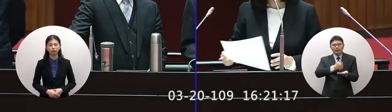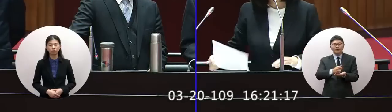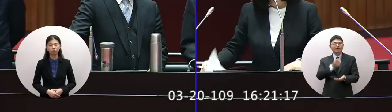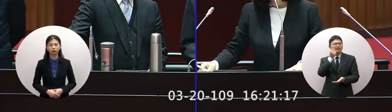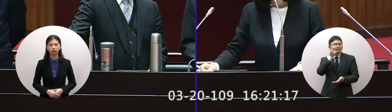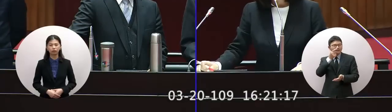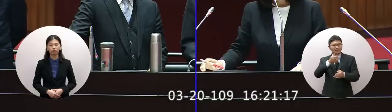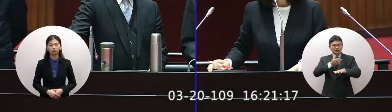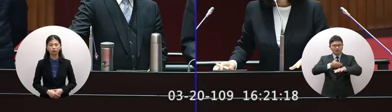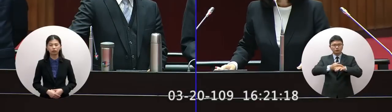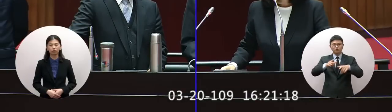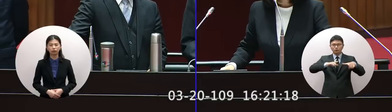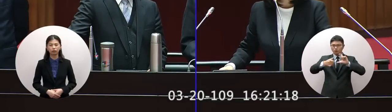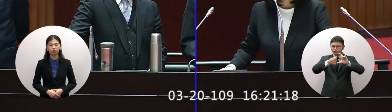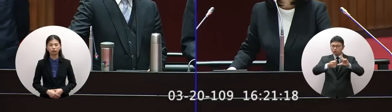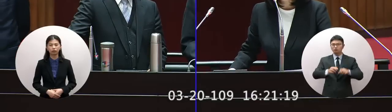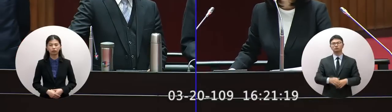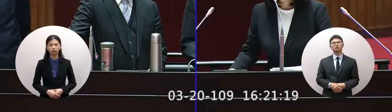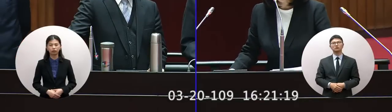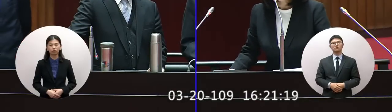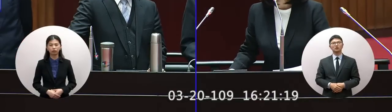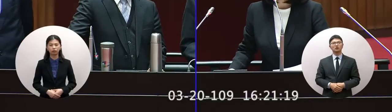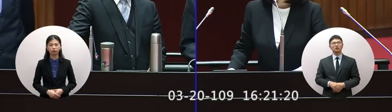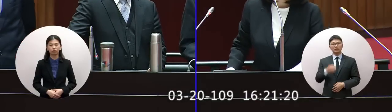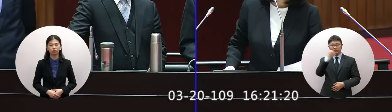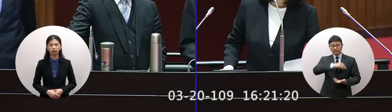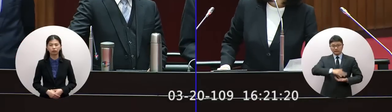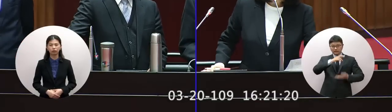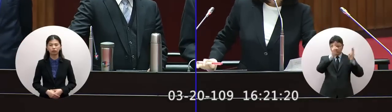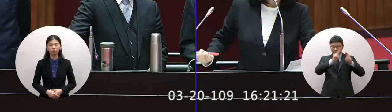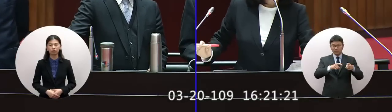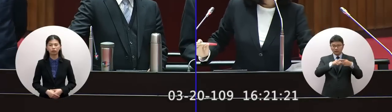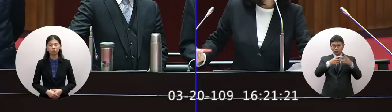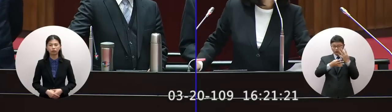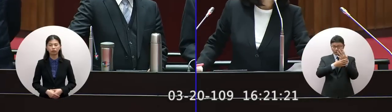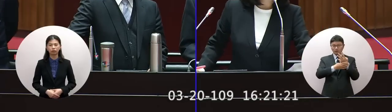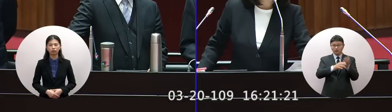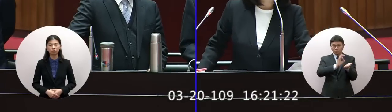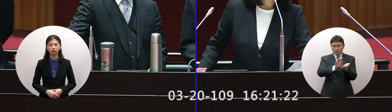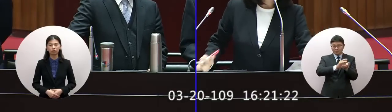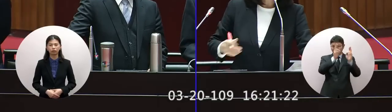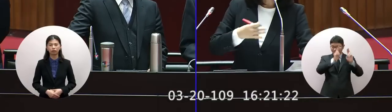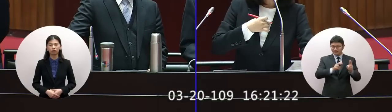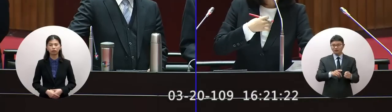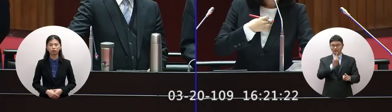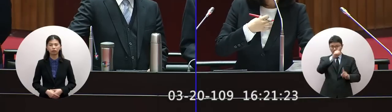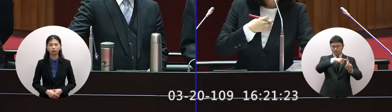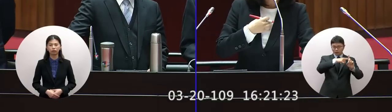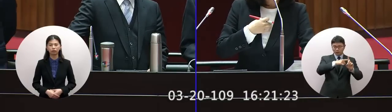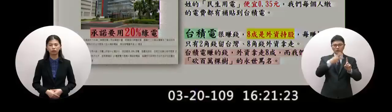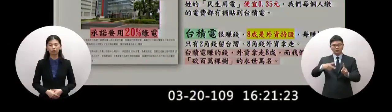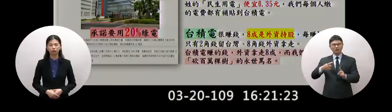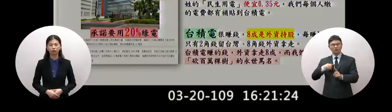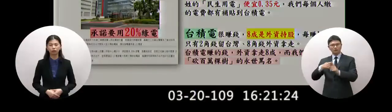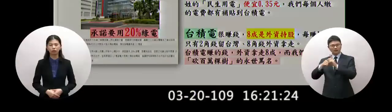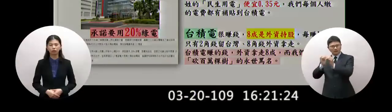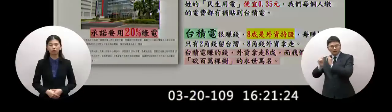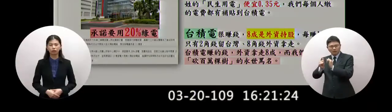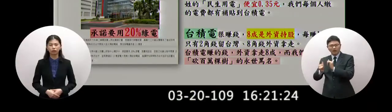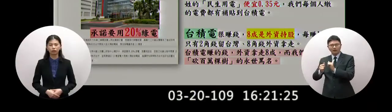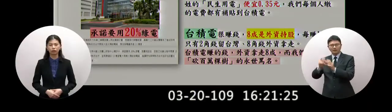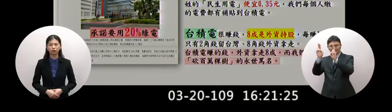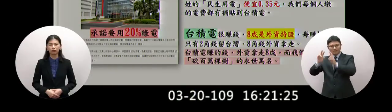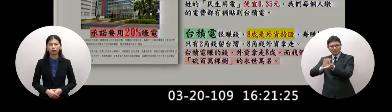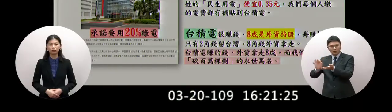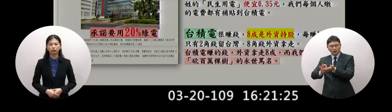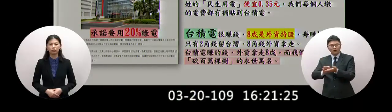科厂。而台积电使用的工业用电，每一度电比我们小老百姓的民生